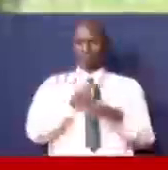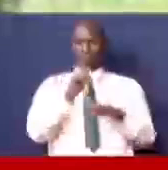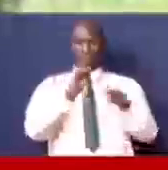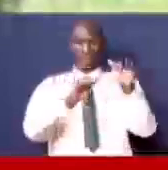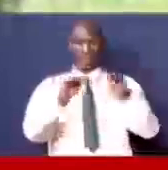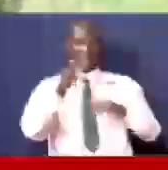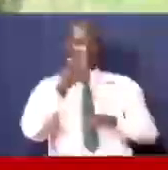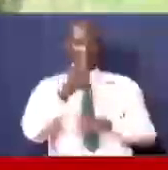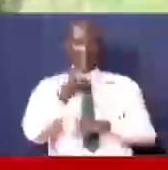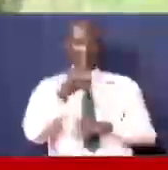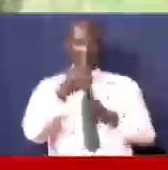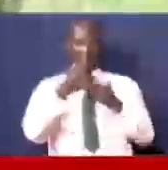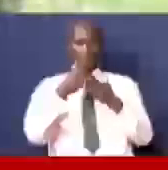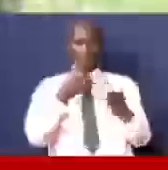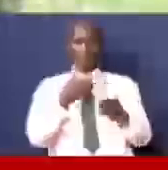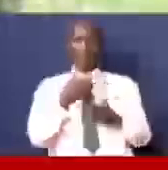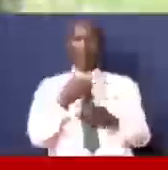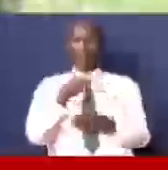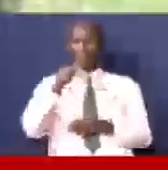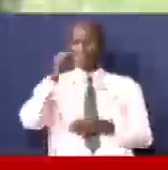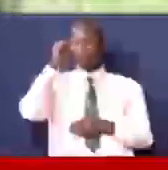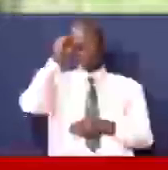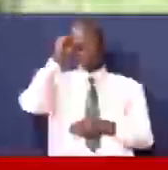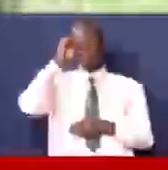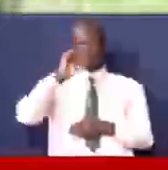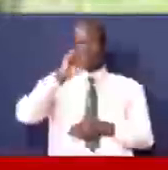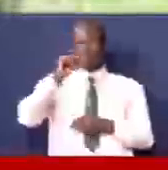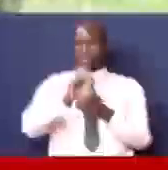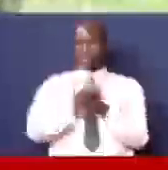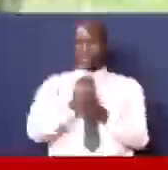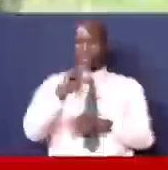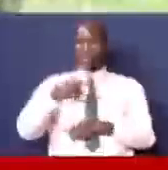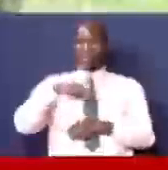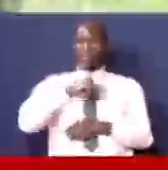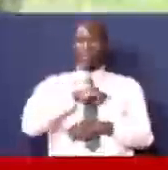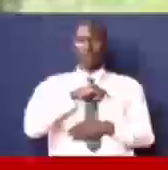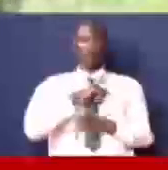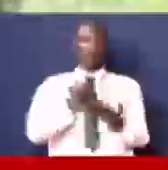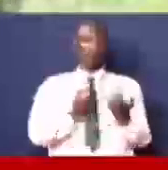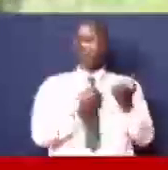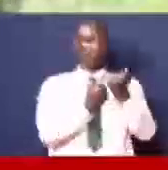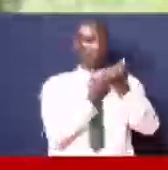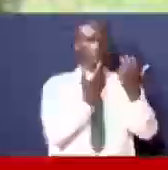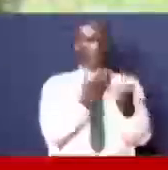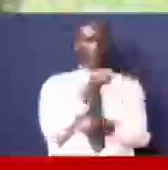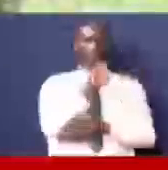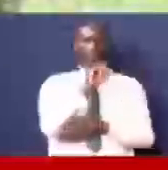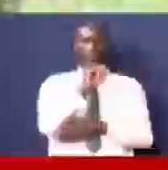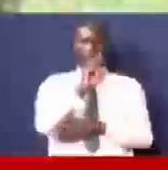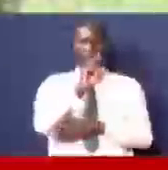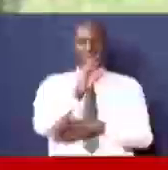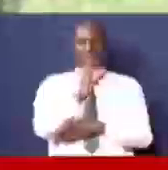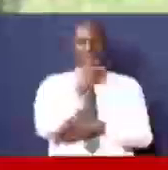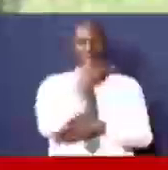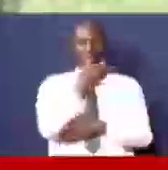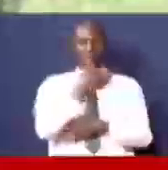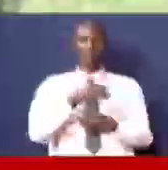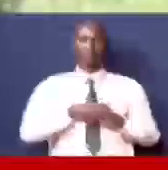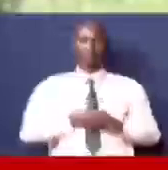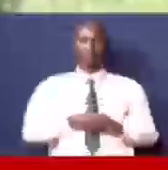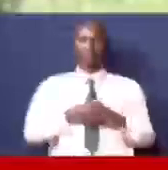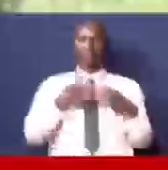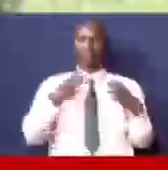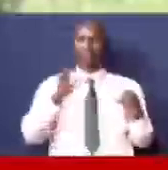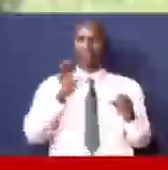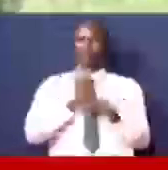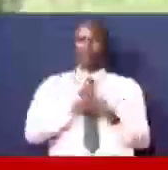ula waiti serikali ya Jubilee. Yes. Na itu utungamete na serikali ya CORD na chama cha CORD. Na ndo ingi